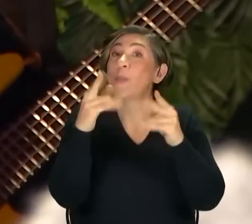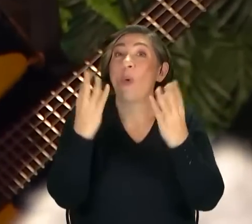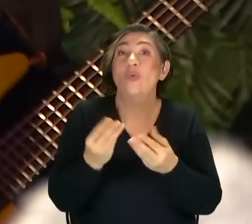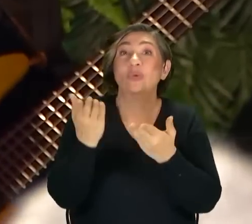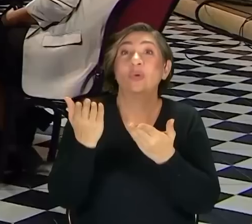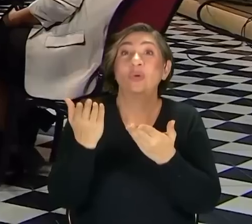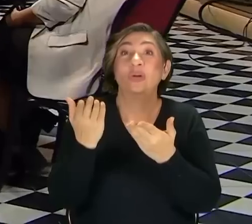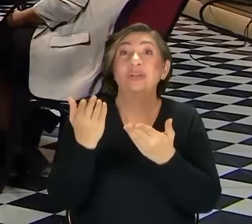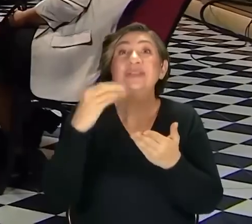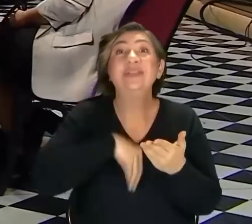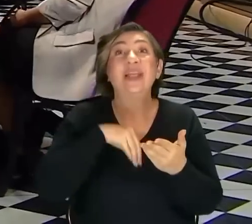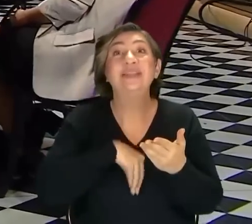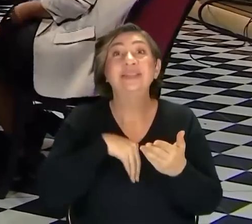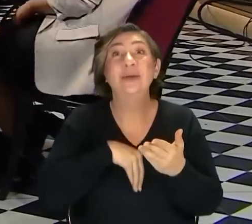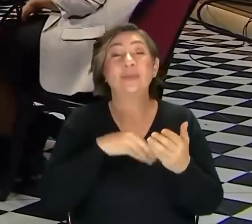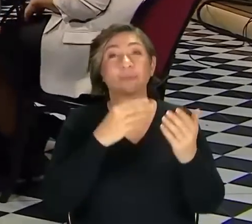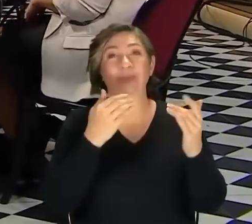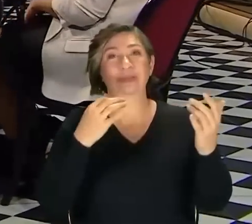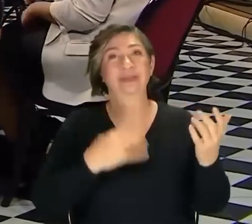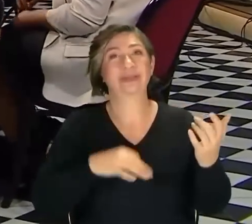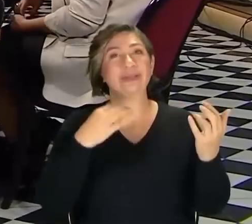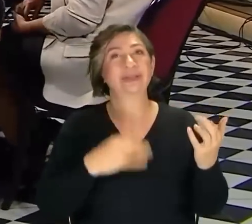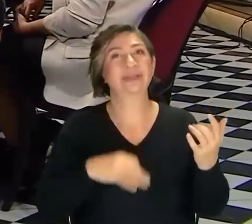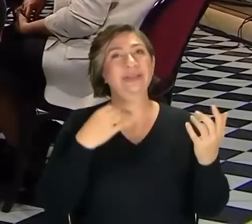geldi? Değil mi? Sanırsın dönüp programda